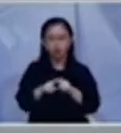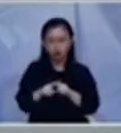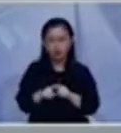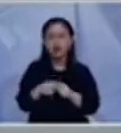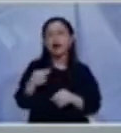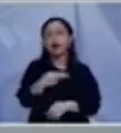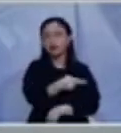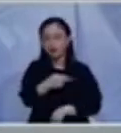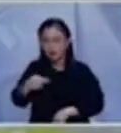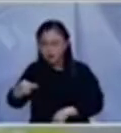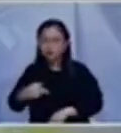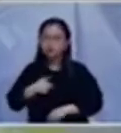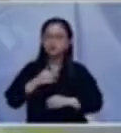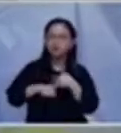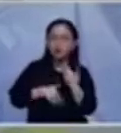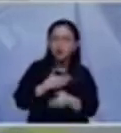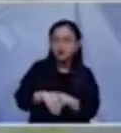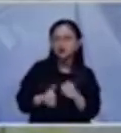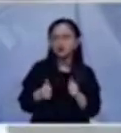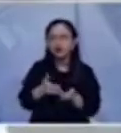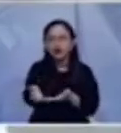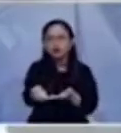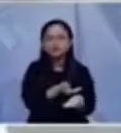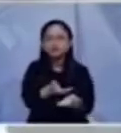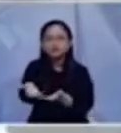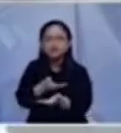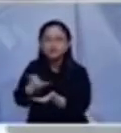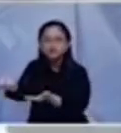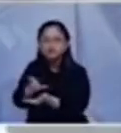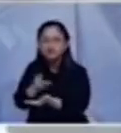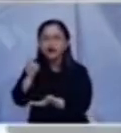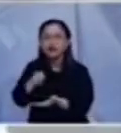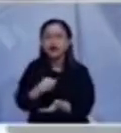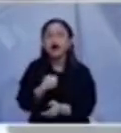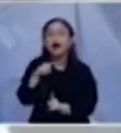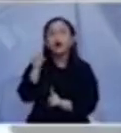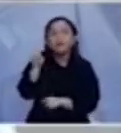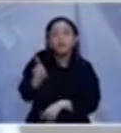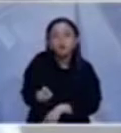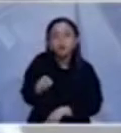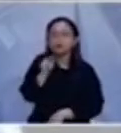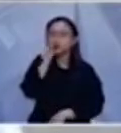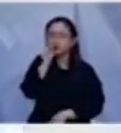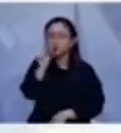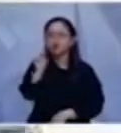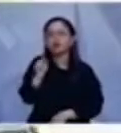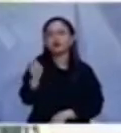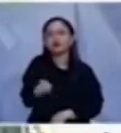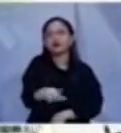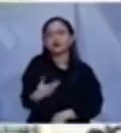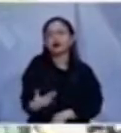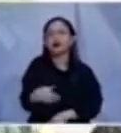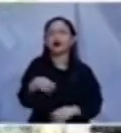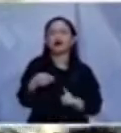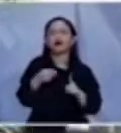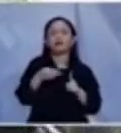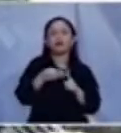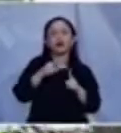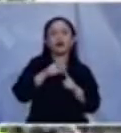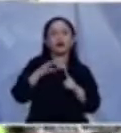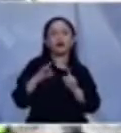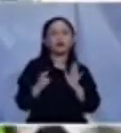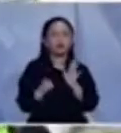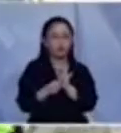untuk pengadaannya dan tentu saja harus melalui rekomendasi dari Badan POM. Lantas,